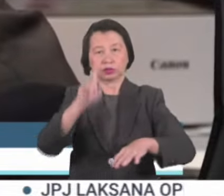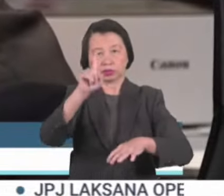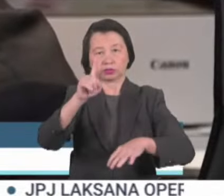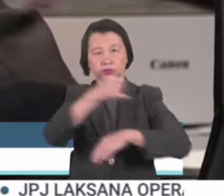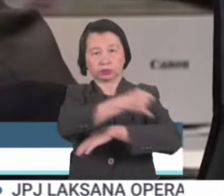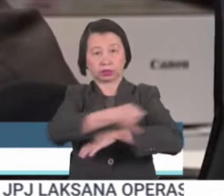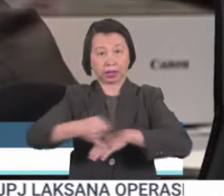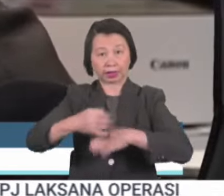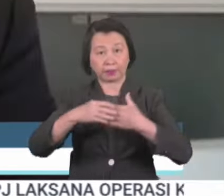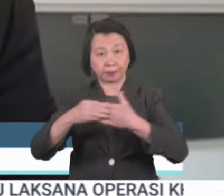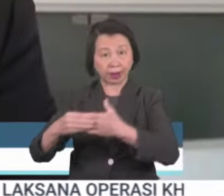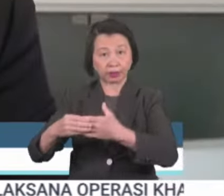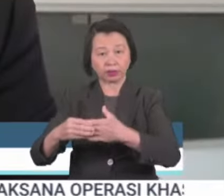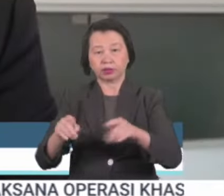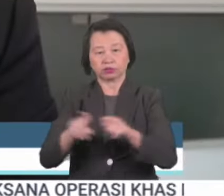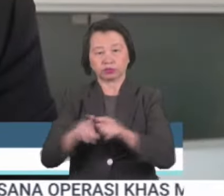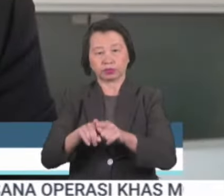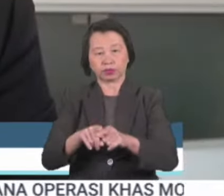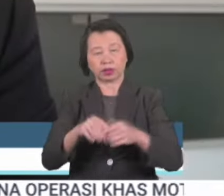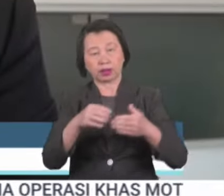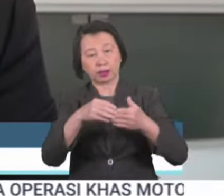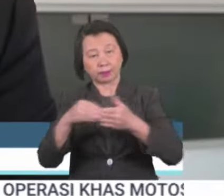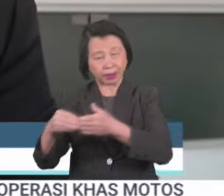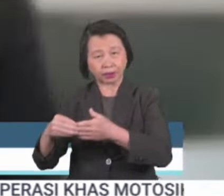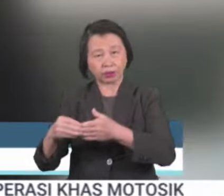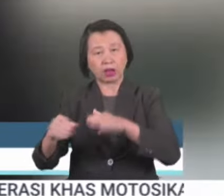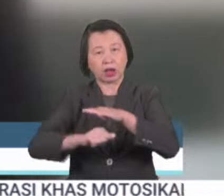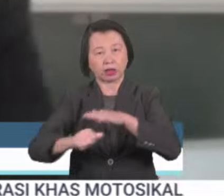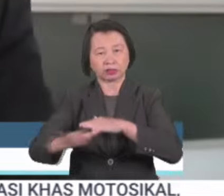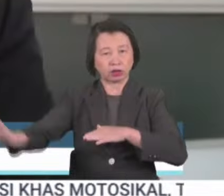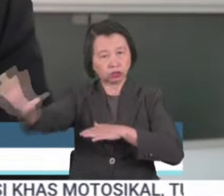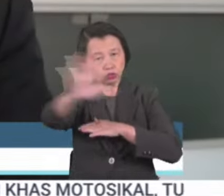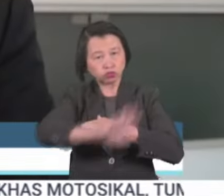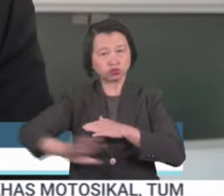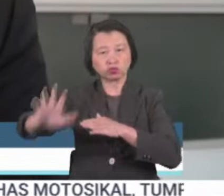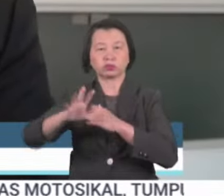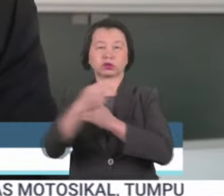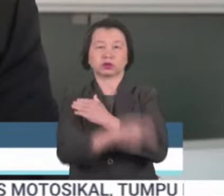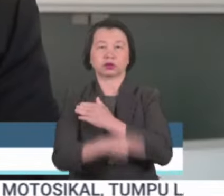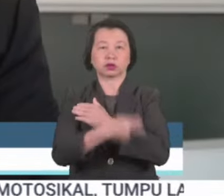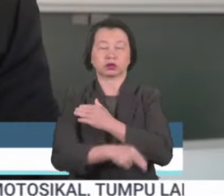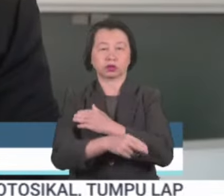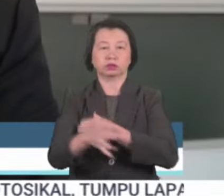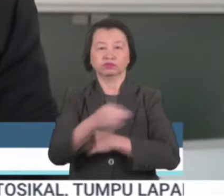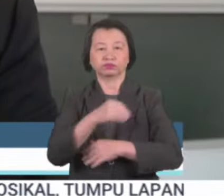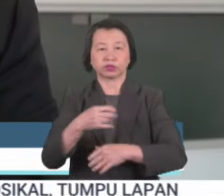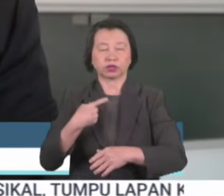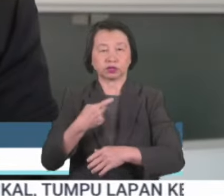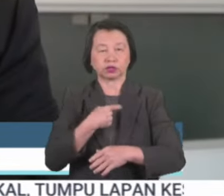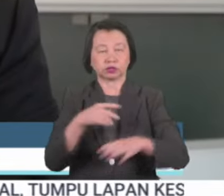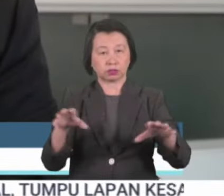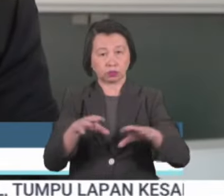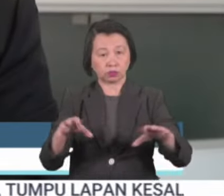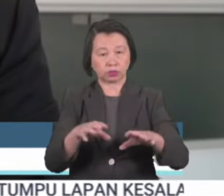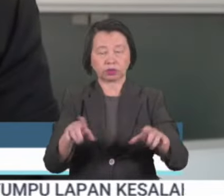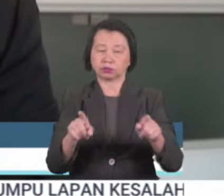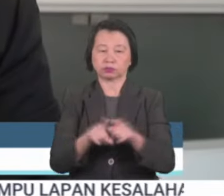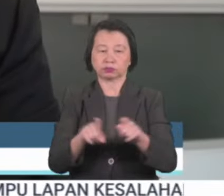panduan sebagai panduan asas kepada semua negeri. Dan strategi yang kita gunakan